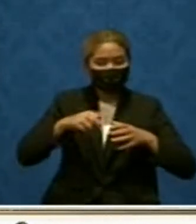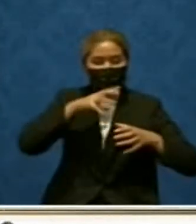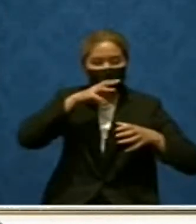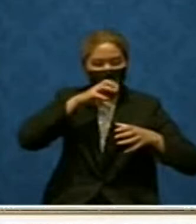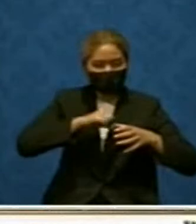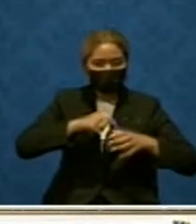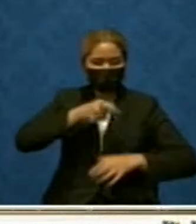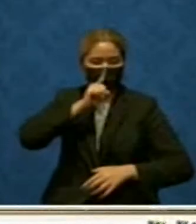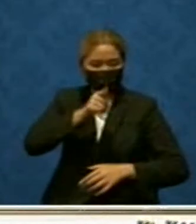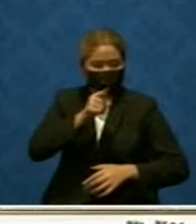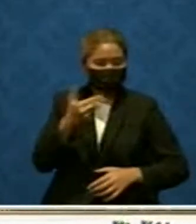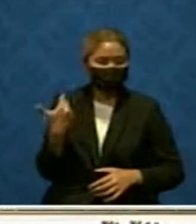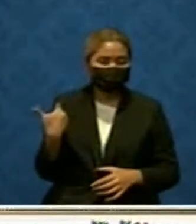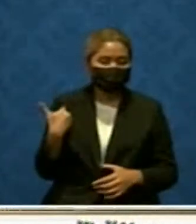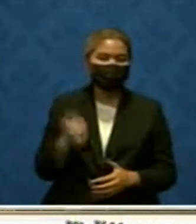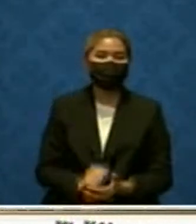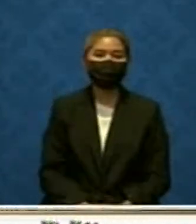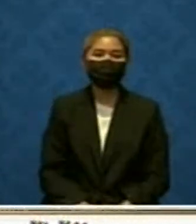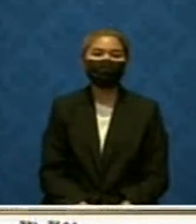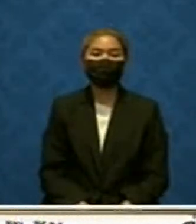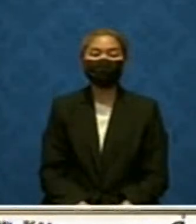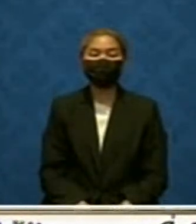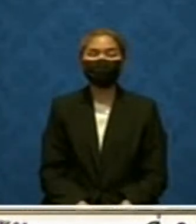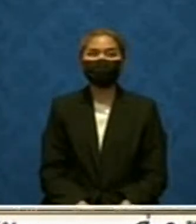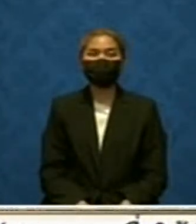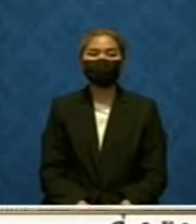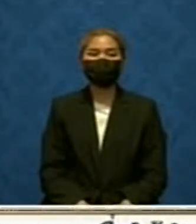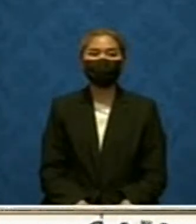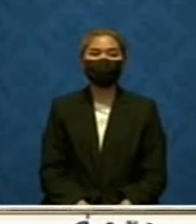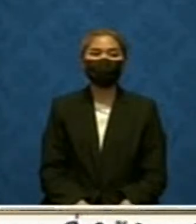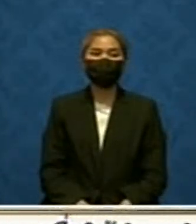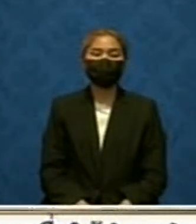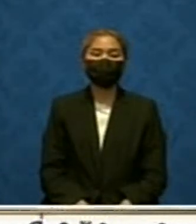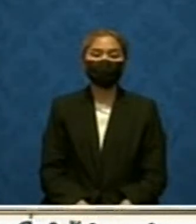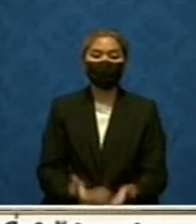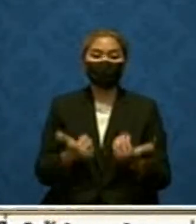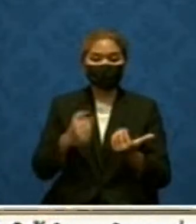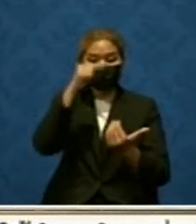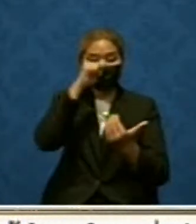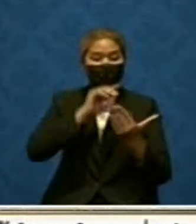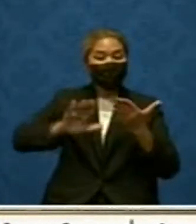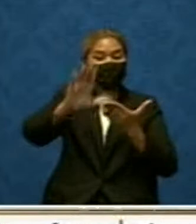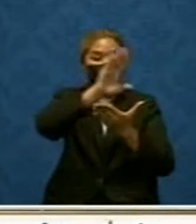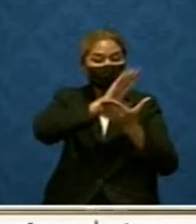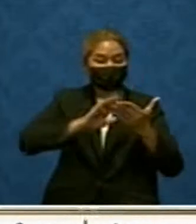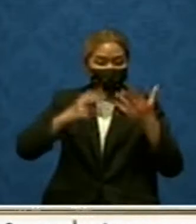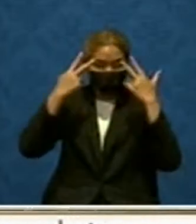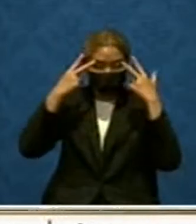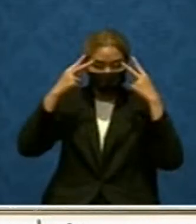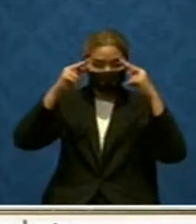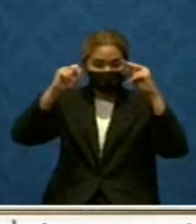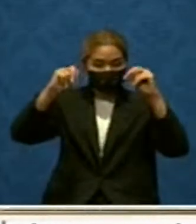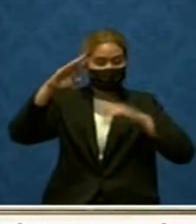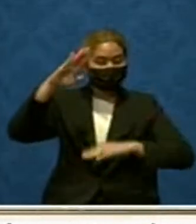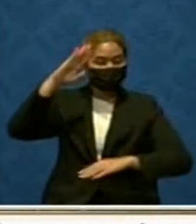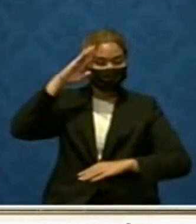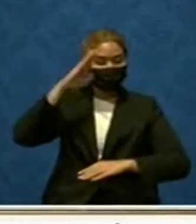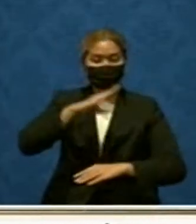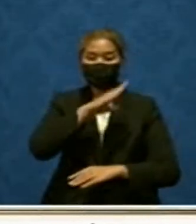เลยตองบอกจนี้ครัท่านประถานครัว่า ในยกรัฐมัตีของไยเวลาตอบอะไรฝ่ายคร้าลไม่ได้1. ฮุดหญิต